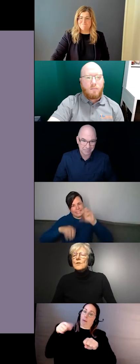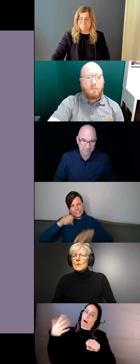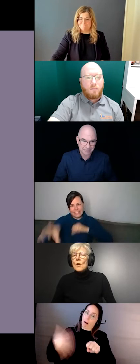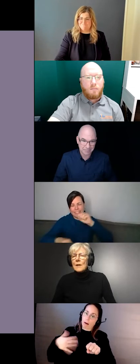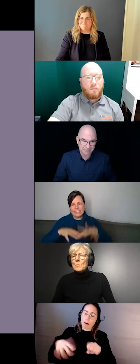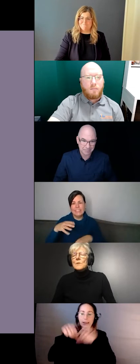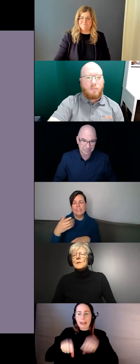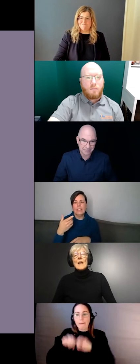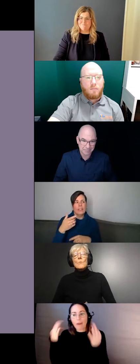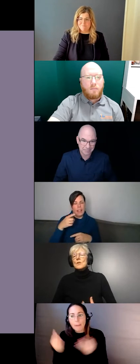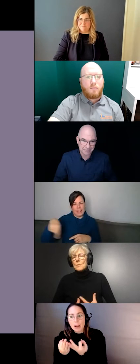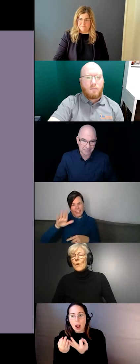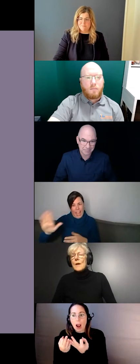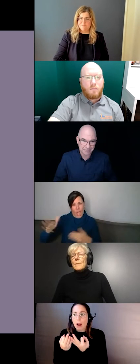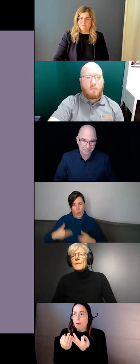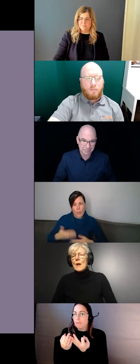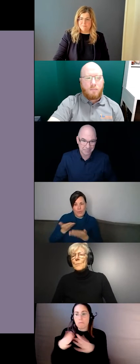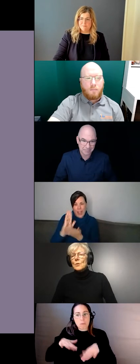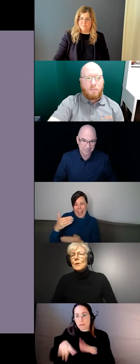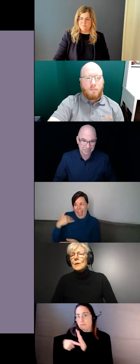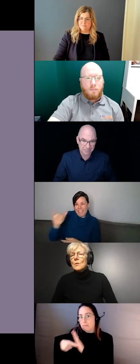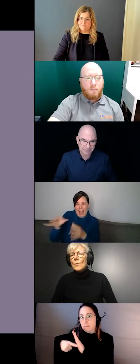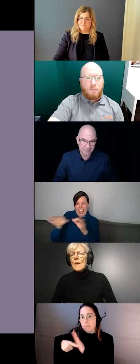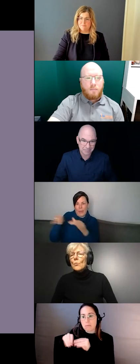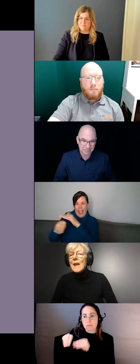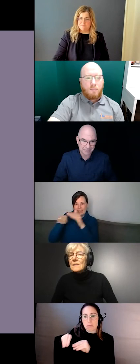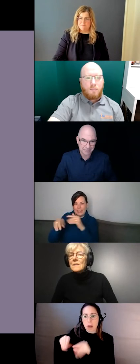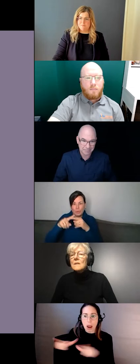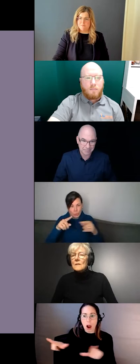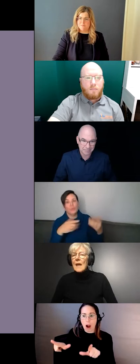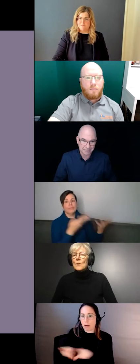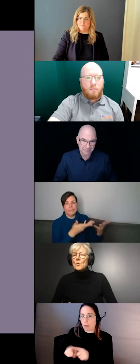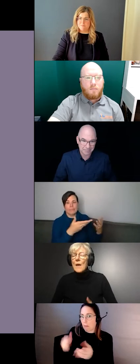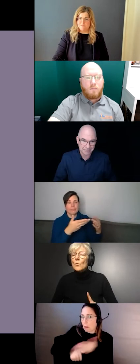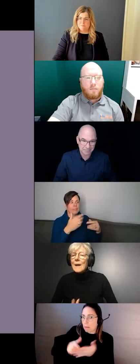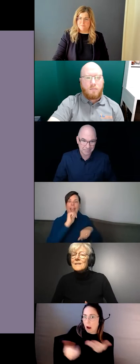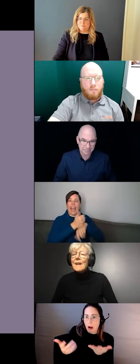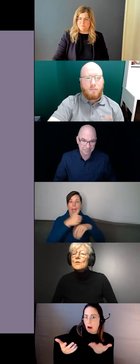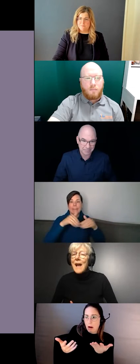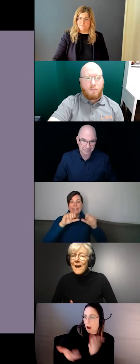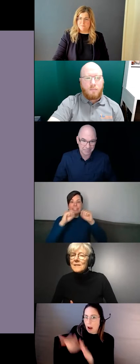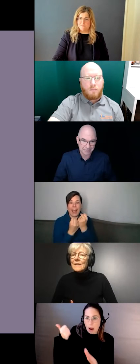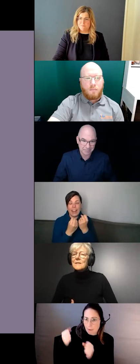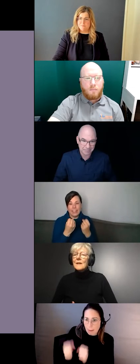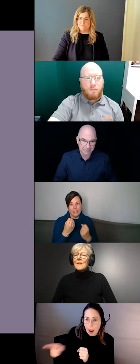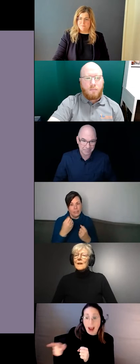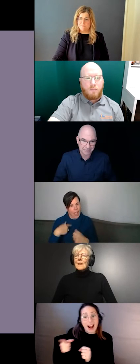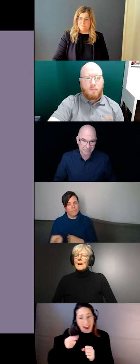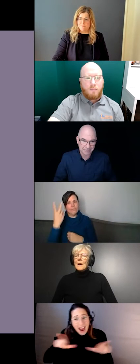pas exposé les enfants aux langues, ils ont dépourvu de ces capacités. On a un droit à la langue, on a un droit à l'accès à la